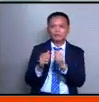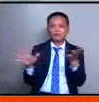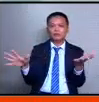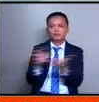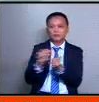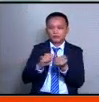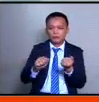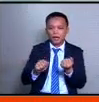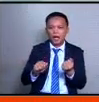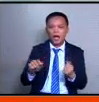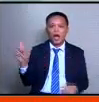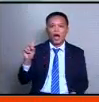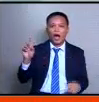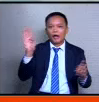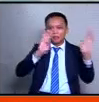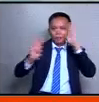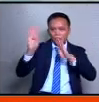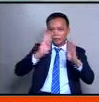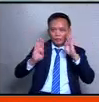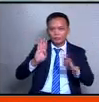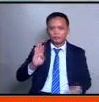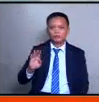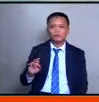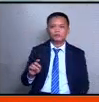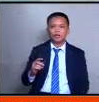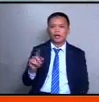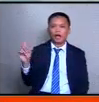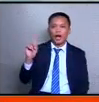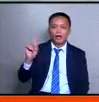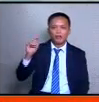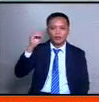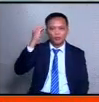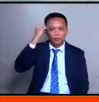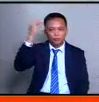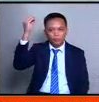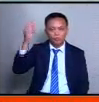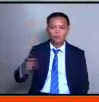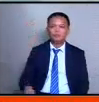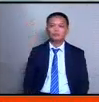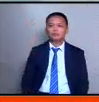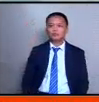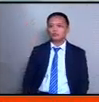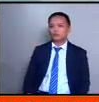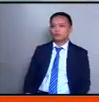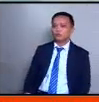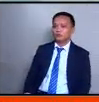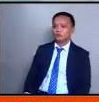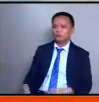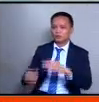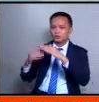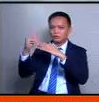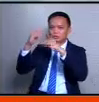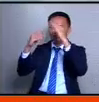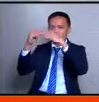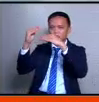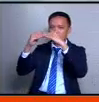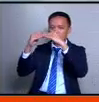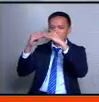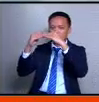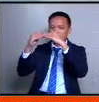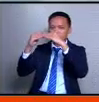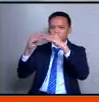to? Ano bang problema doon sa building sa tingin niyo po, Architect? Yeah. Usually, mga structural engineers, they would tell us